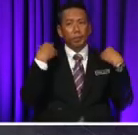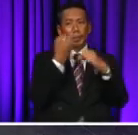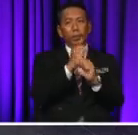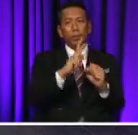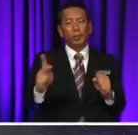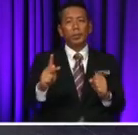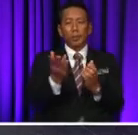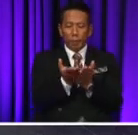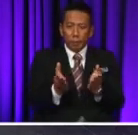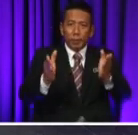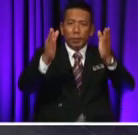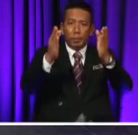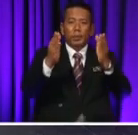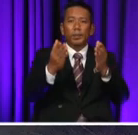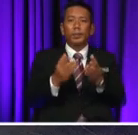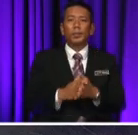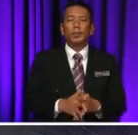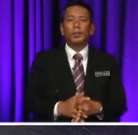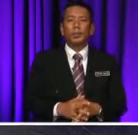di situ oke